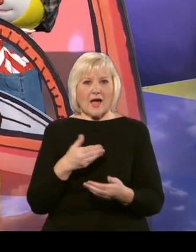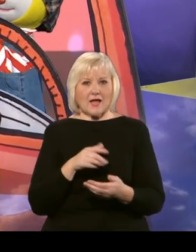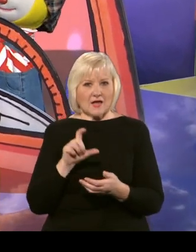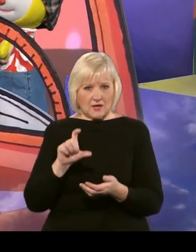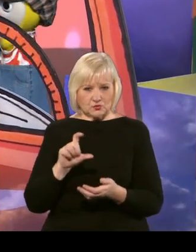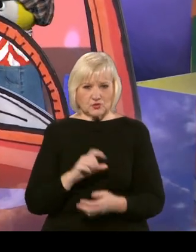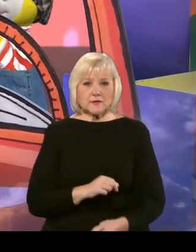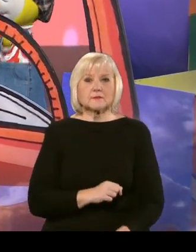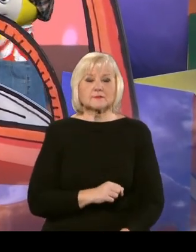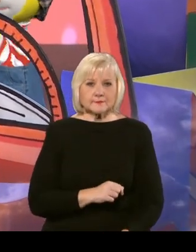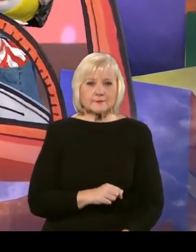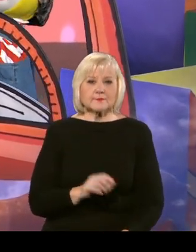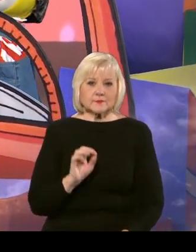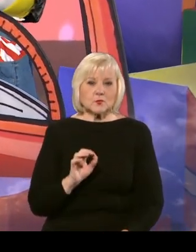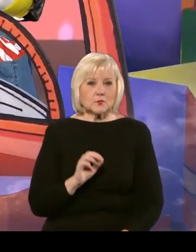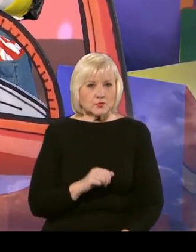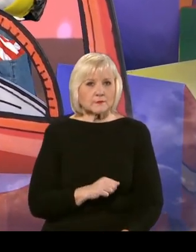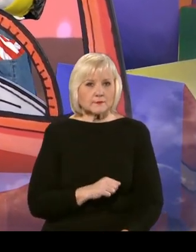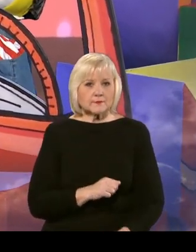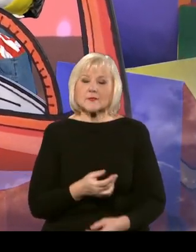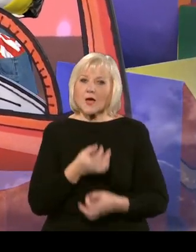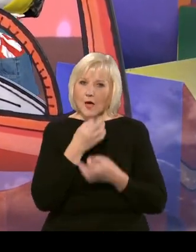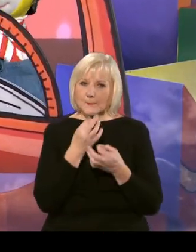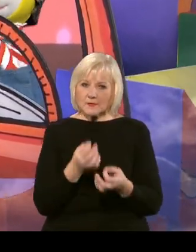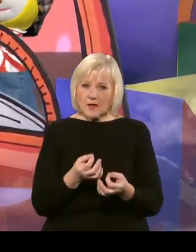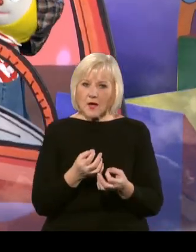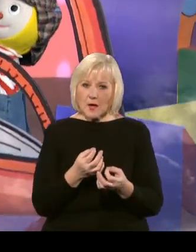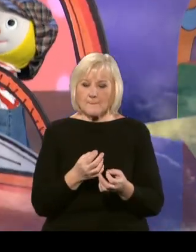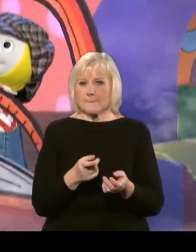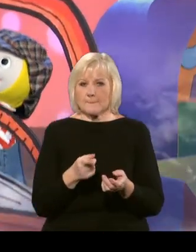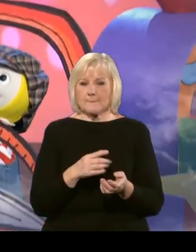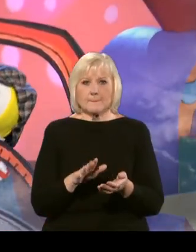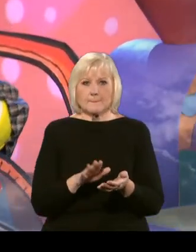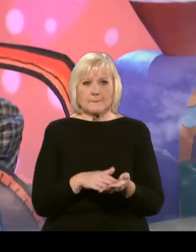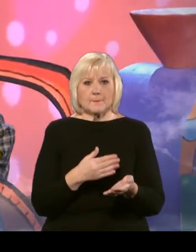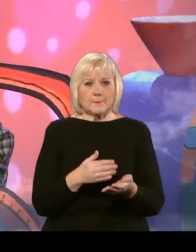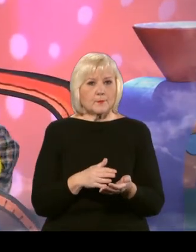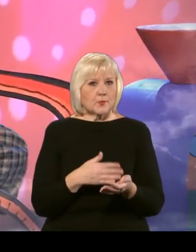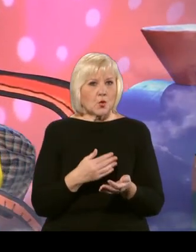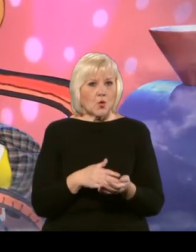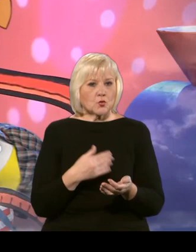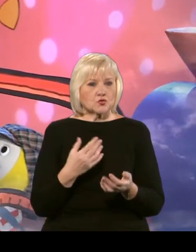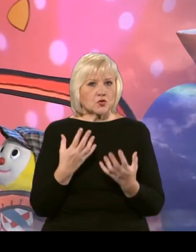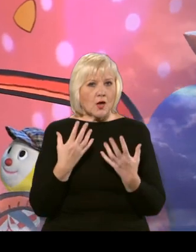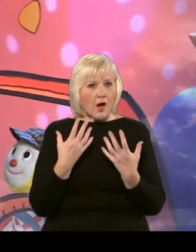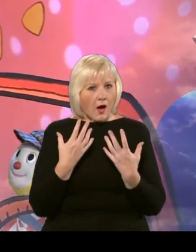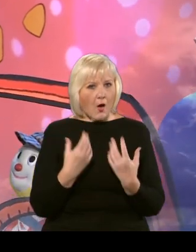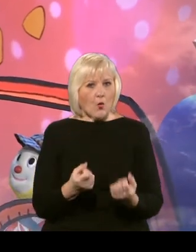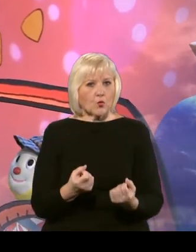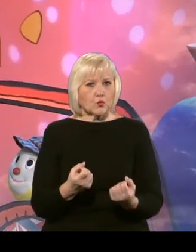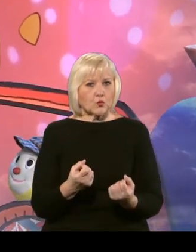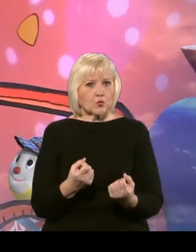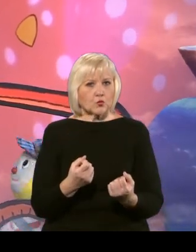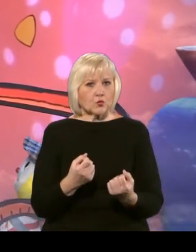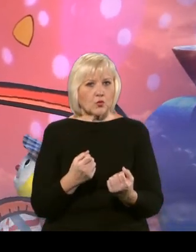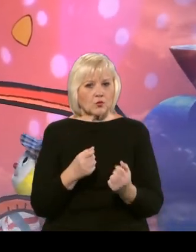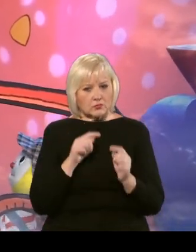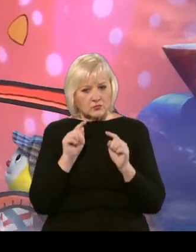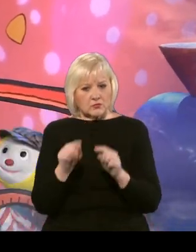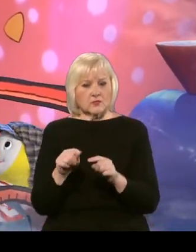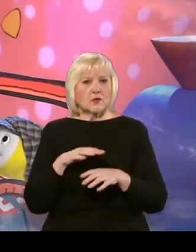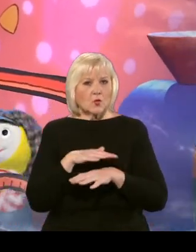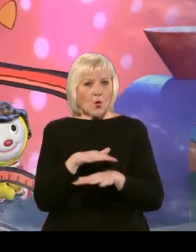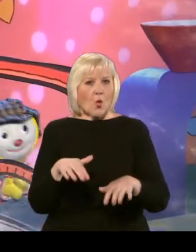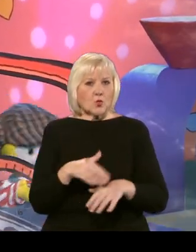Pane panáčku, prosím vás, a proč jste si to vaše auto zaparkoval právě u nás v